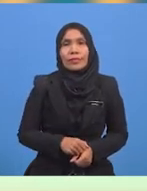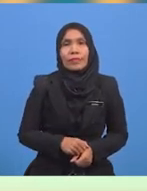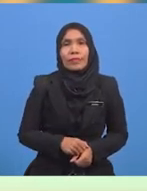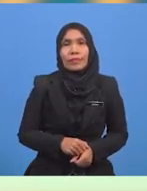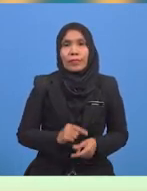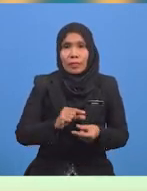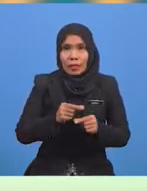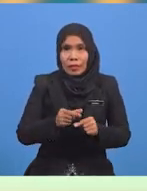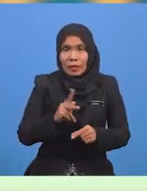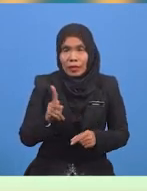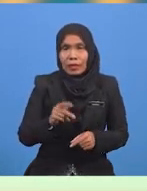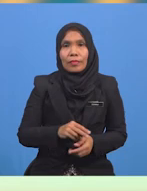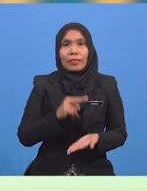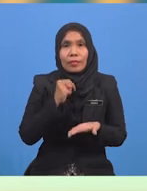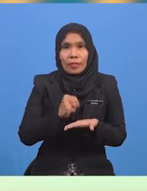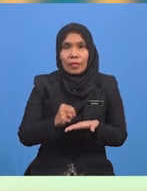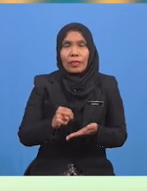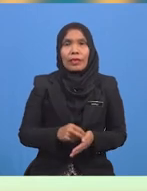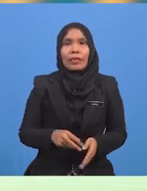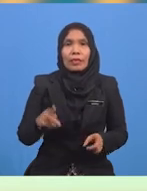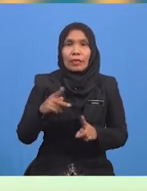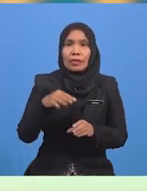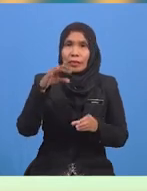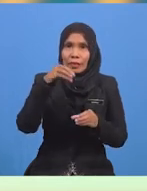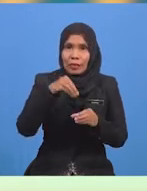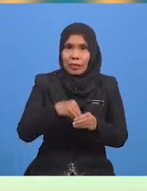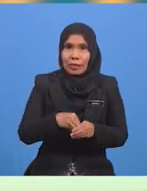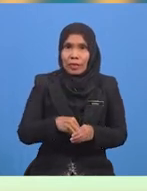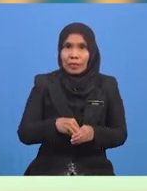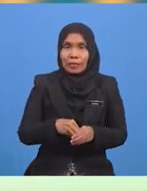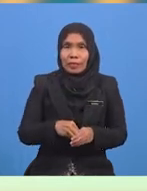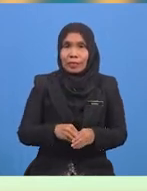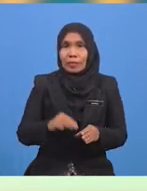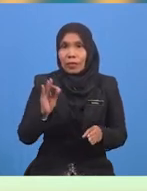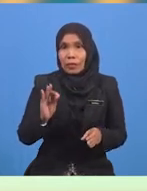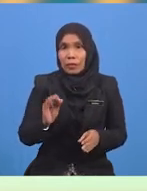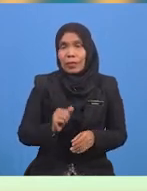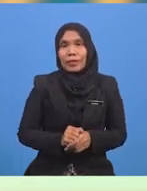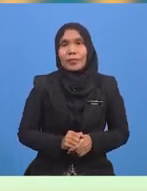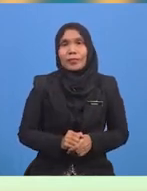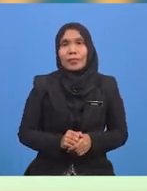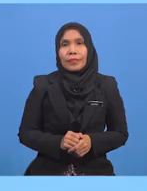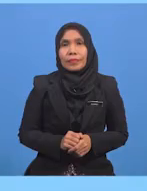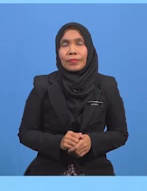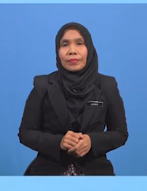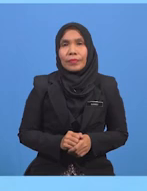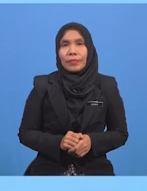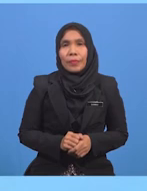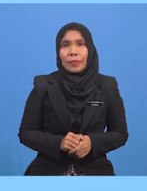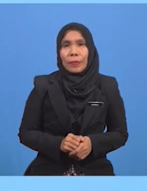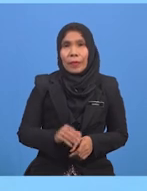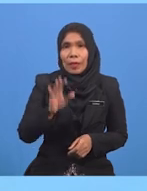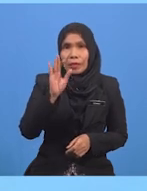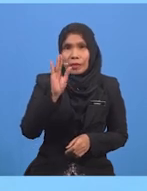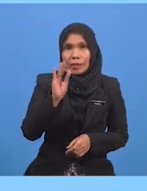gantikan nilai ke dalam rumus petua kosinus iaitu 9